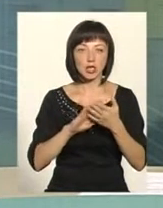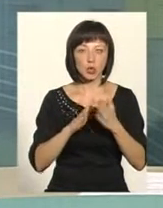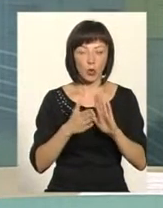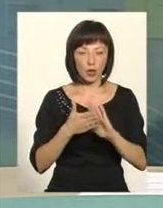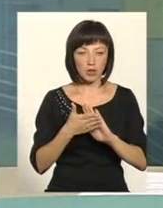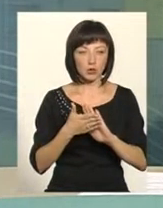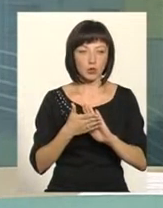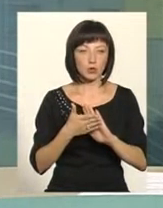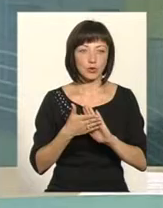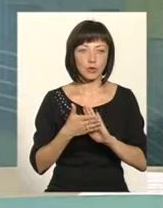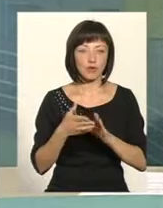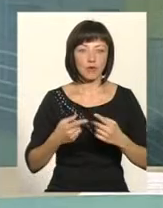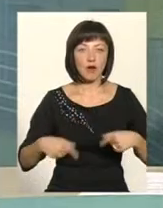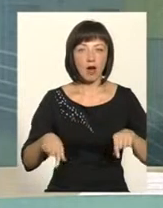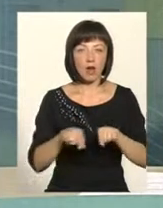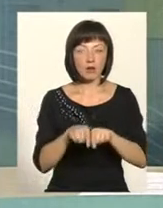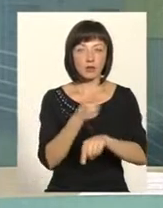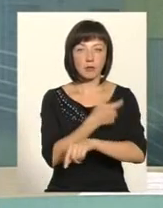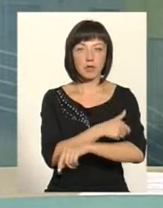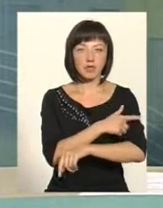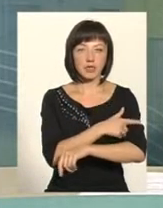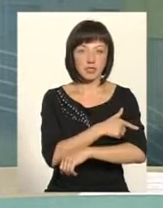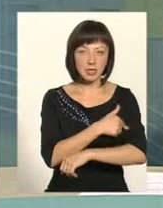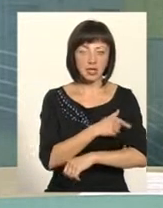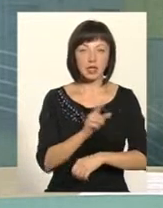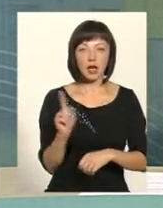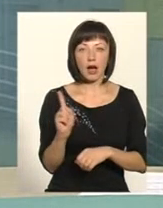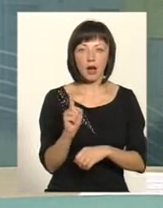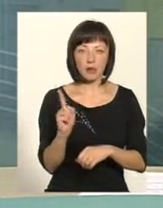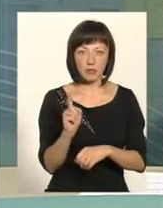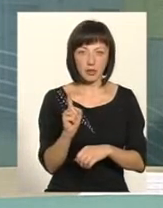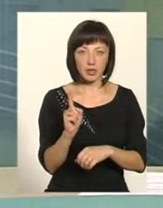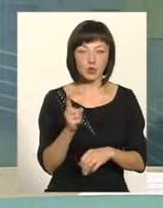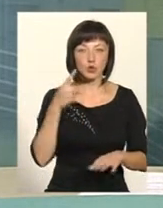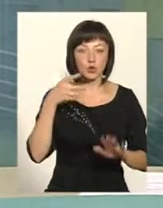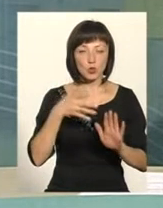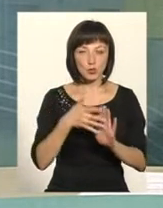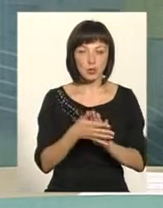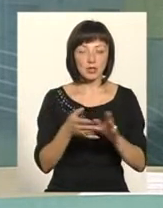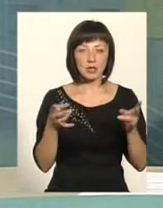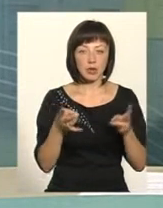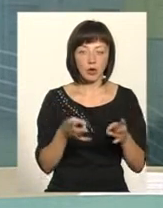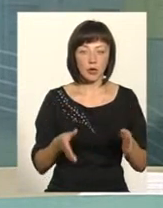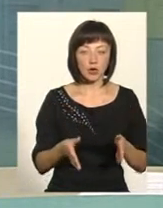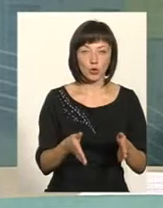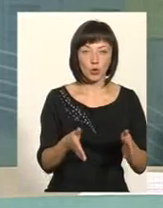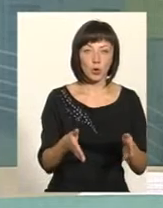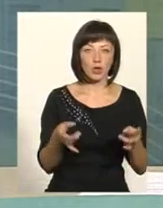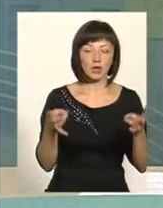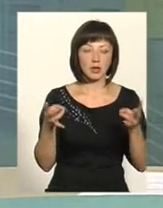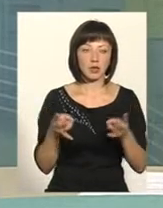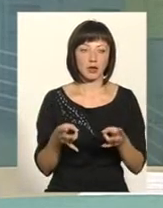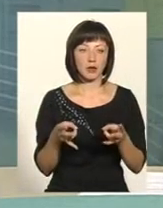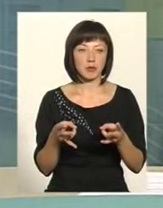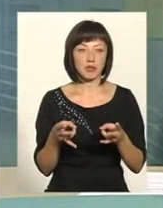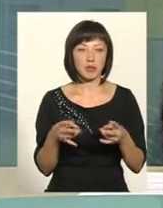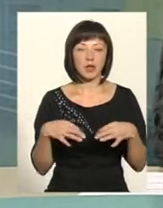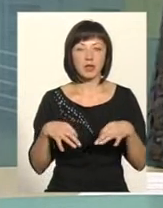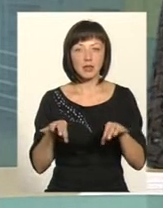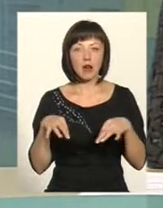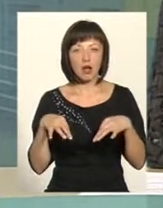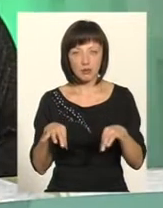ситуацію в галузі медицини, аби, ну, зрозуміло, треба і дороги, треба і